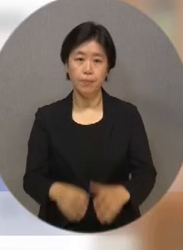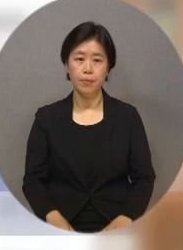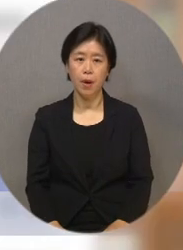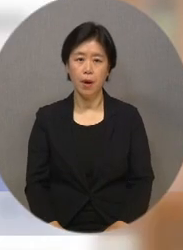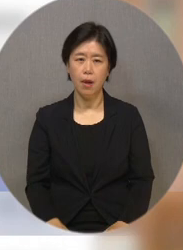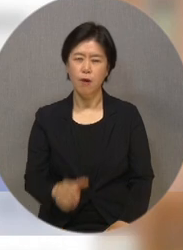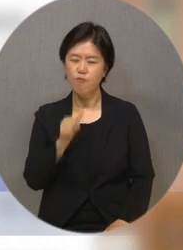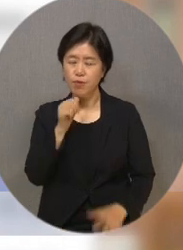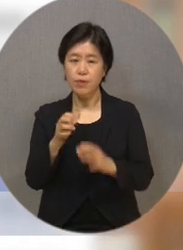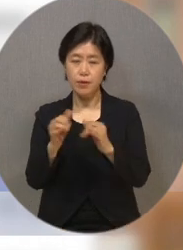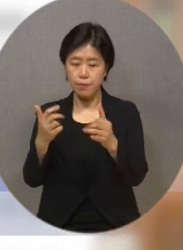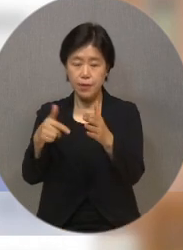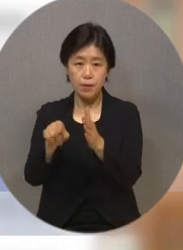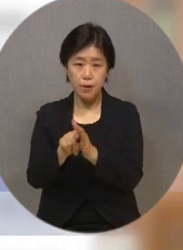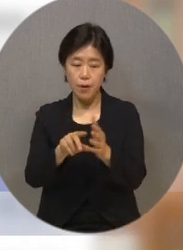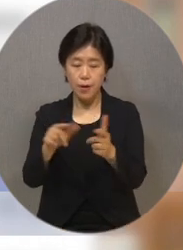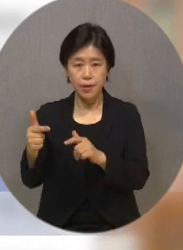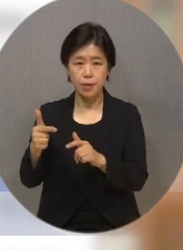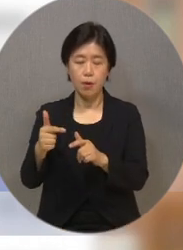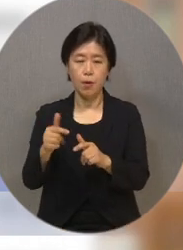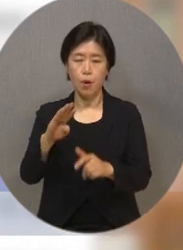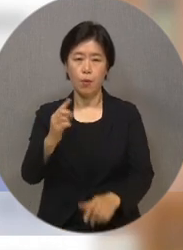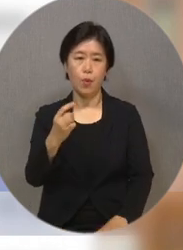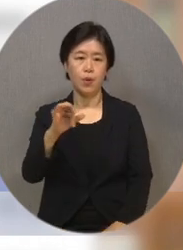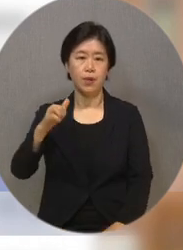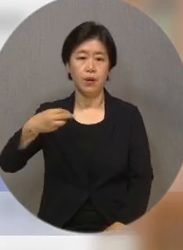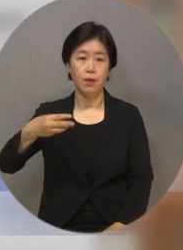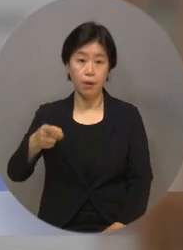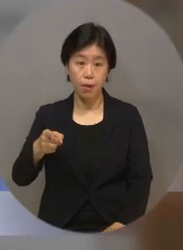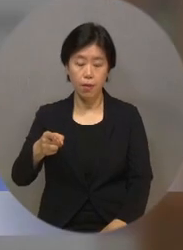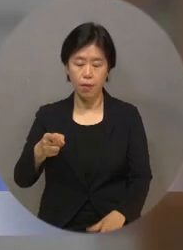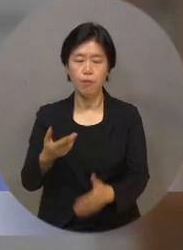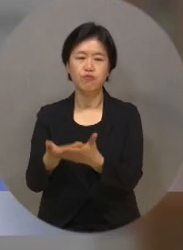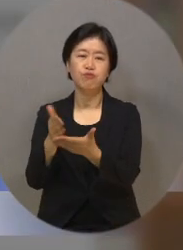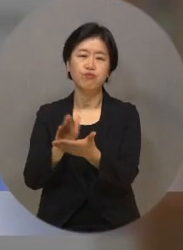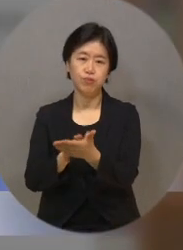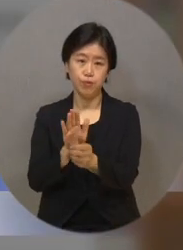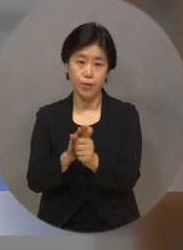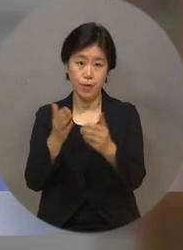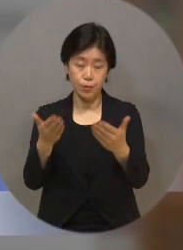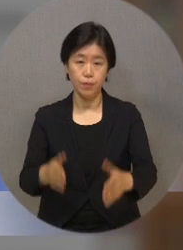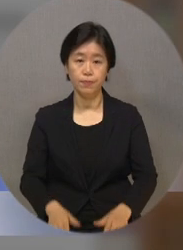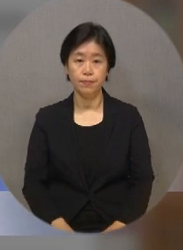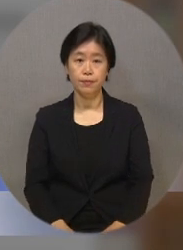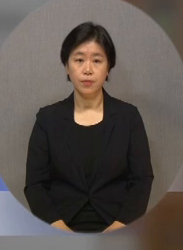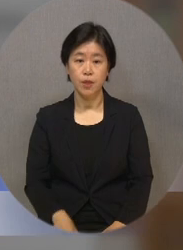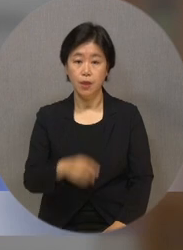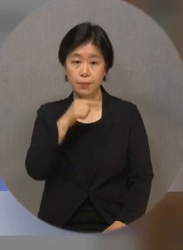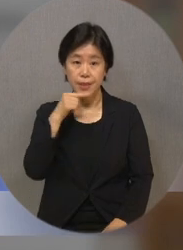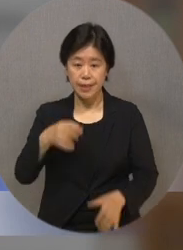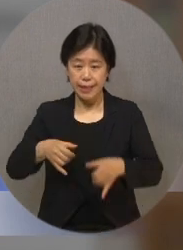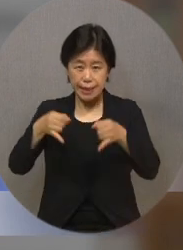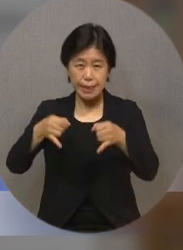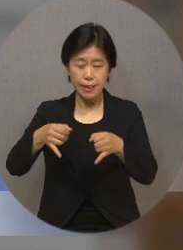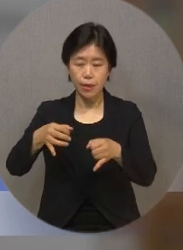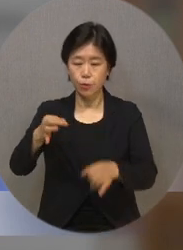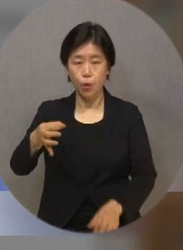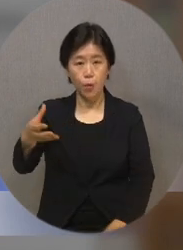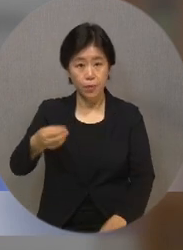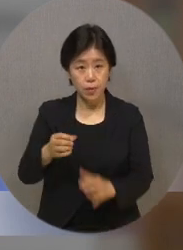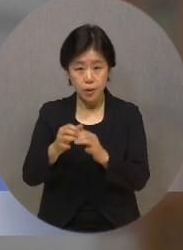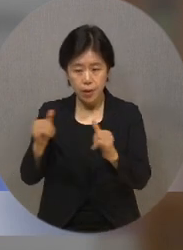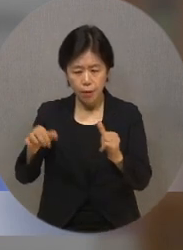실시합니다 캠코는 8월 11일까지 캠코의 채무자 중이 성실상환자 신규 채무조정 대상